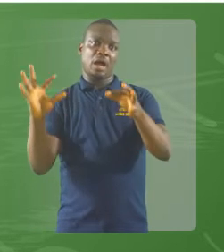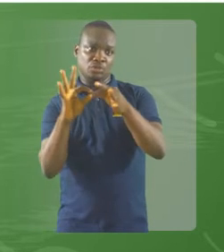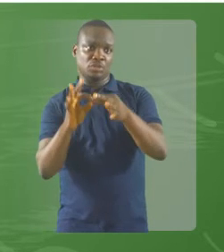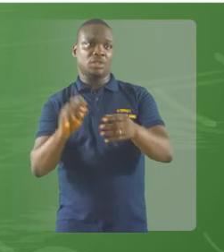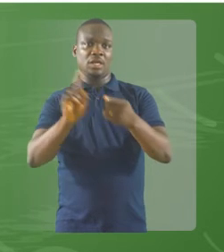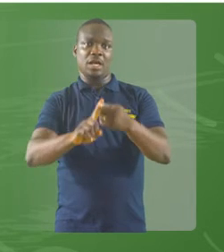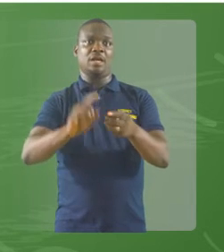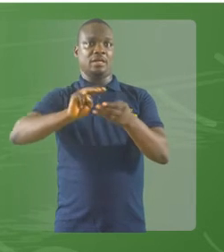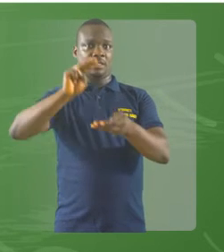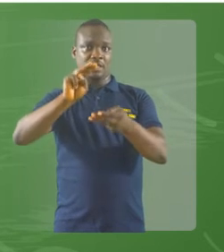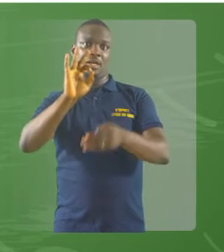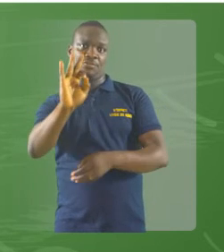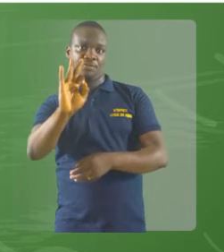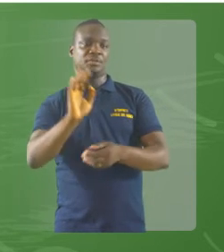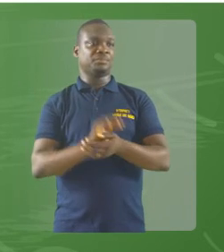F.